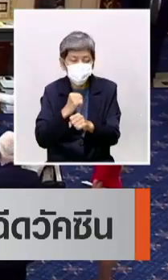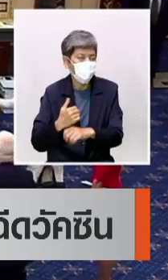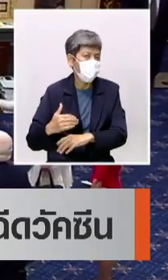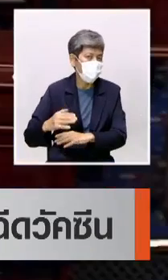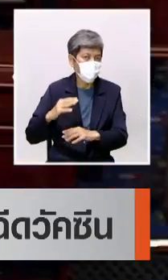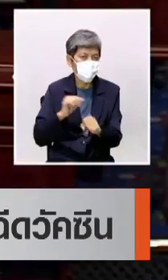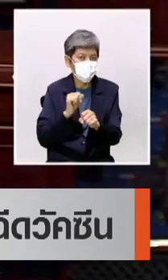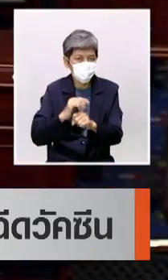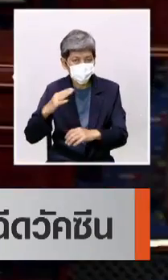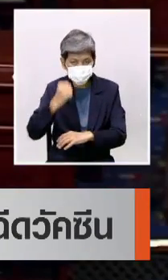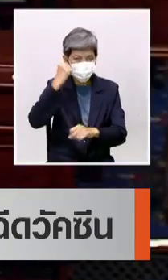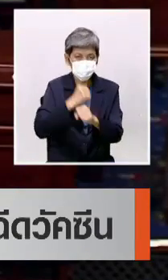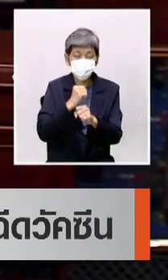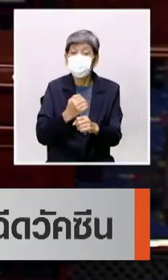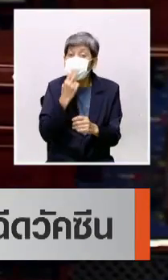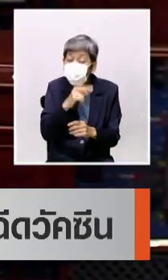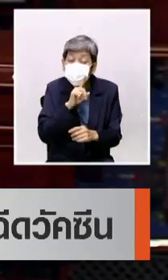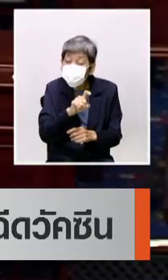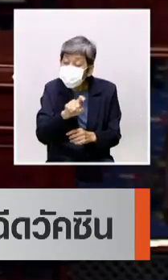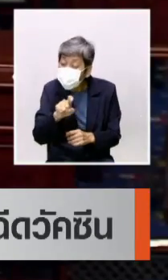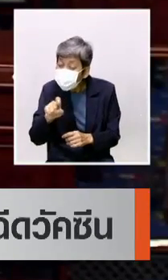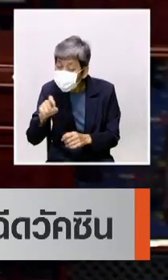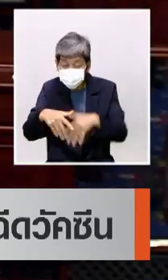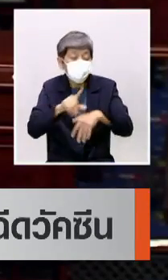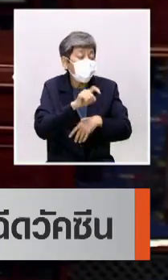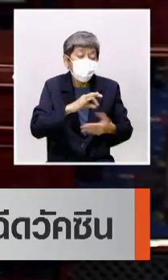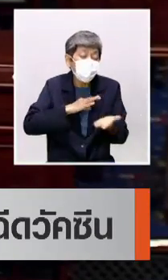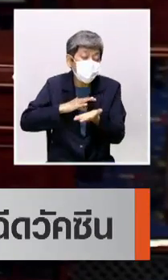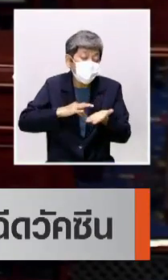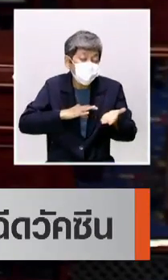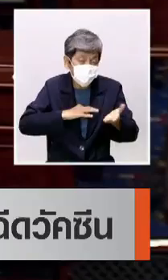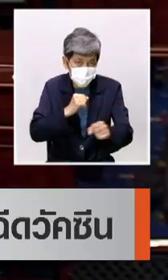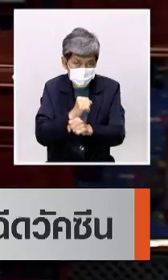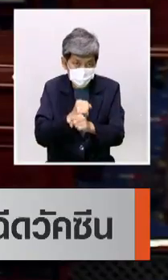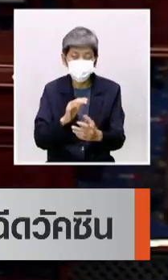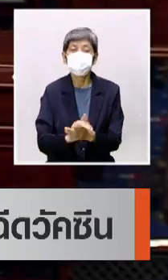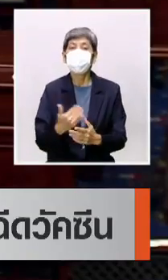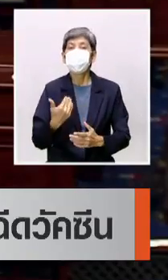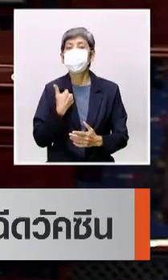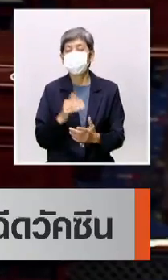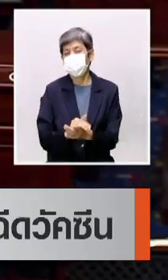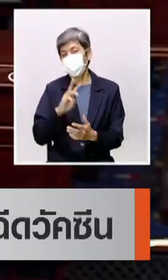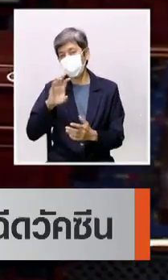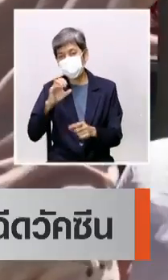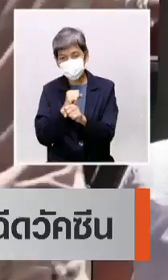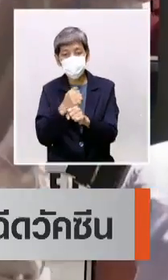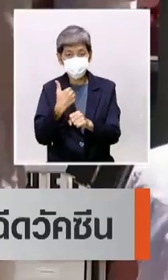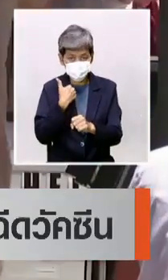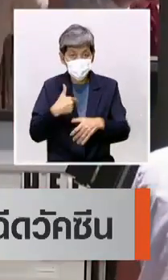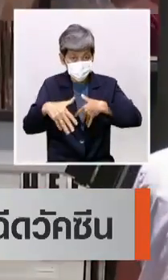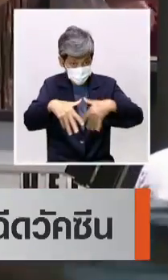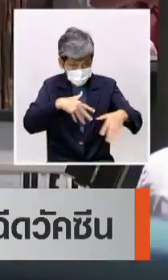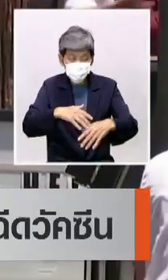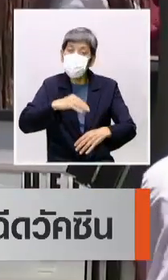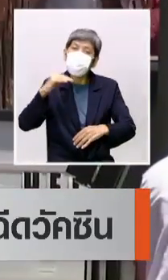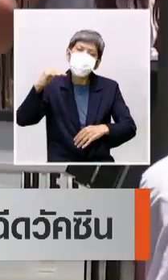เลยขณะที่ผลสำรวจความคิดเห็นล่าสุดของประชาชนที่จัดทำโดย Washington Post และ ABC News พบว่าประชาชนวั